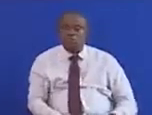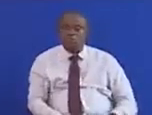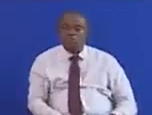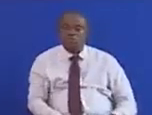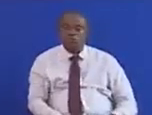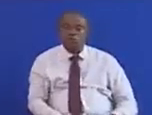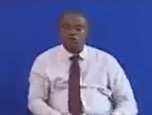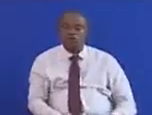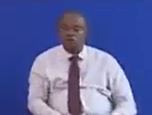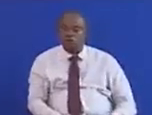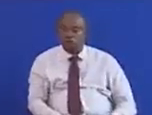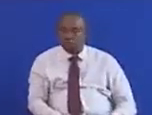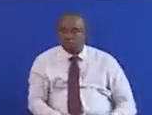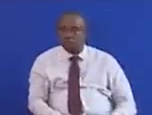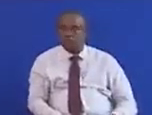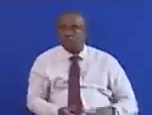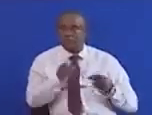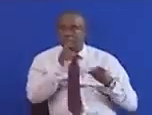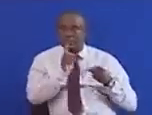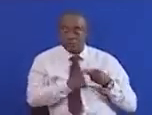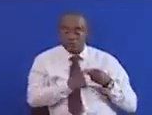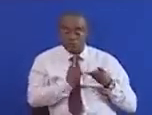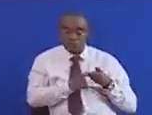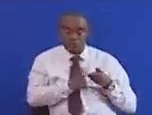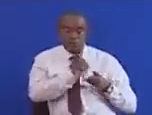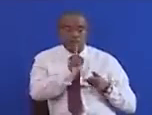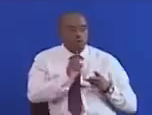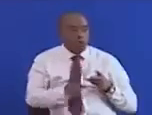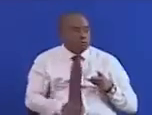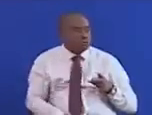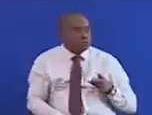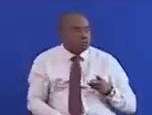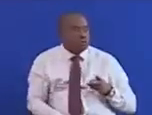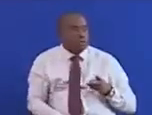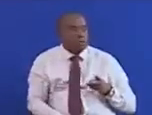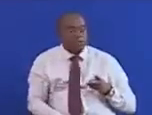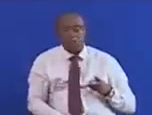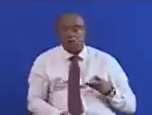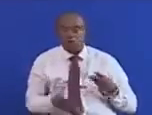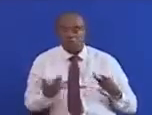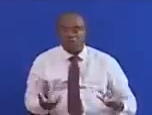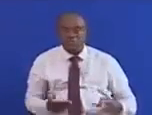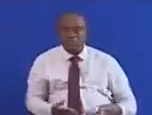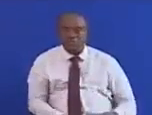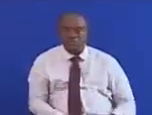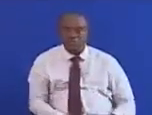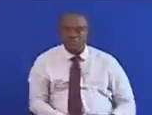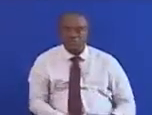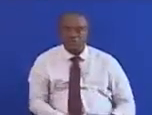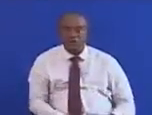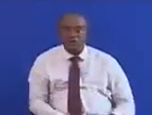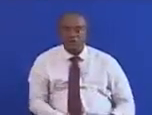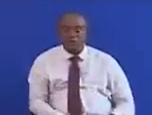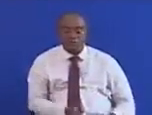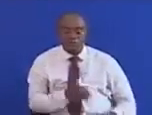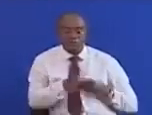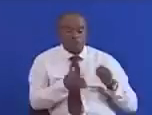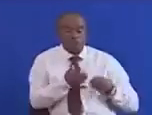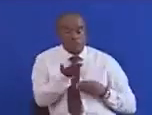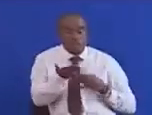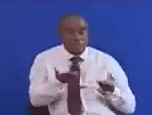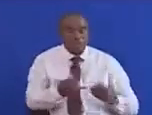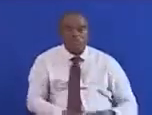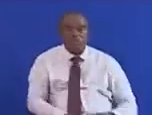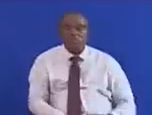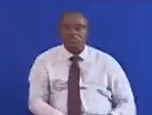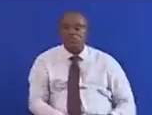nafasi. Lakini tatu, si wote pia waliojitolea na wakatamani kupata nafasi ambao pia mchakato ulikuwa